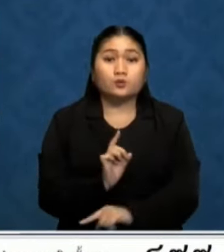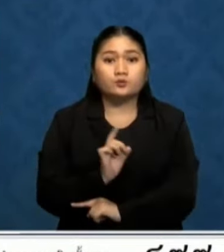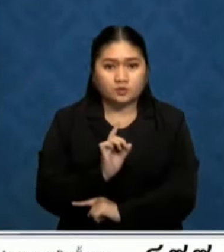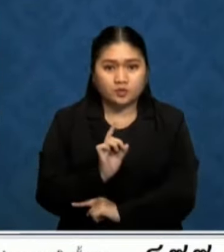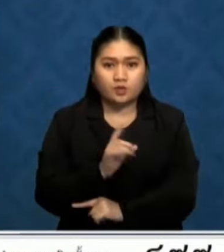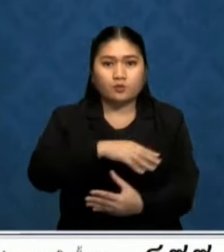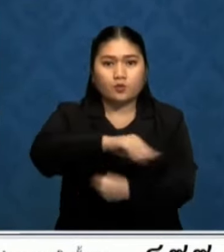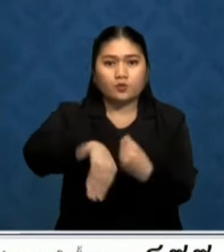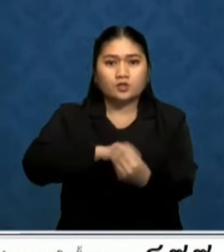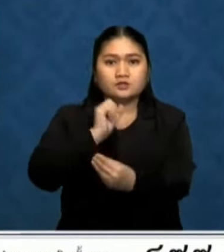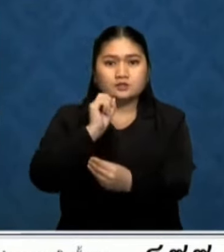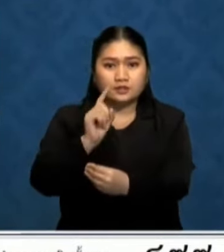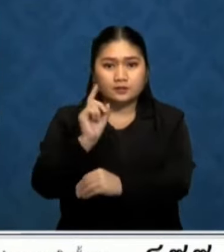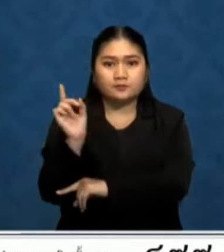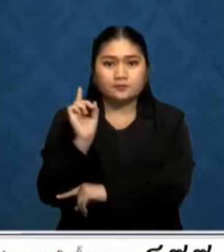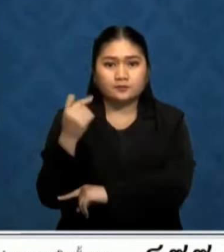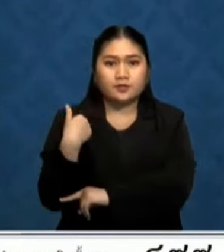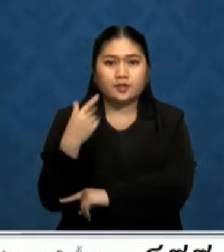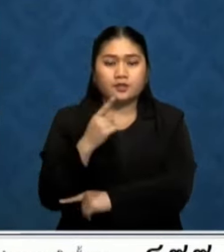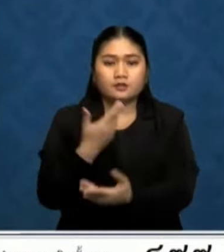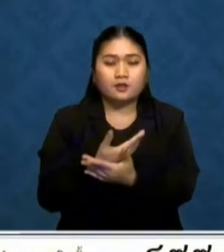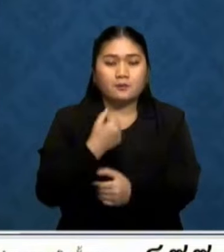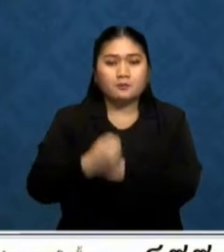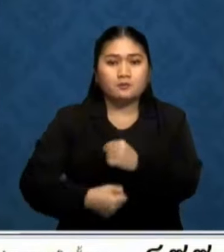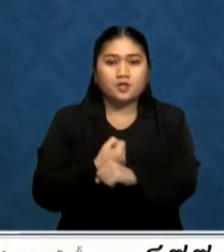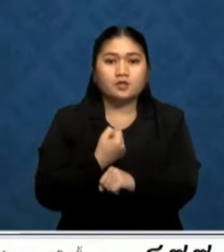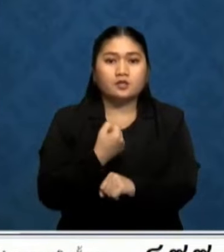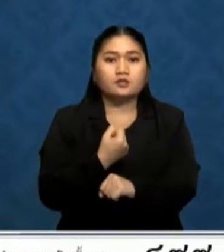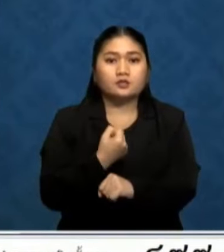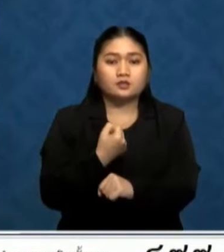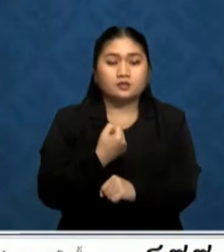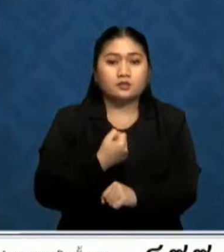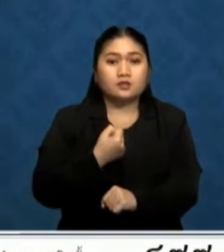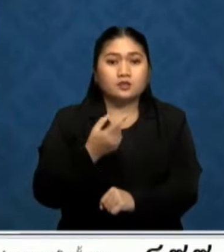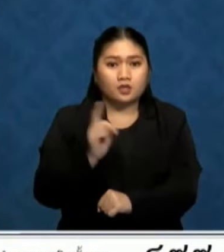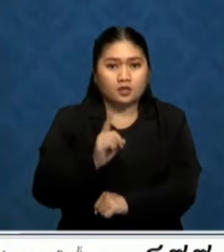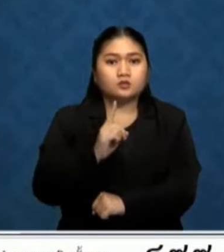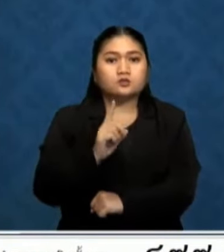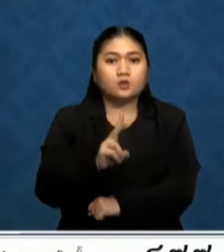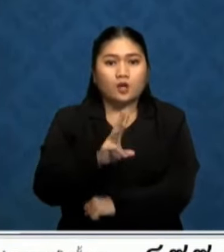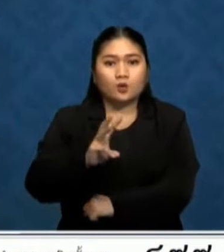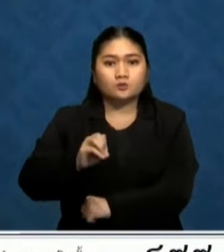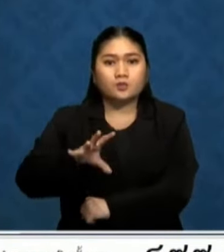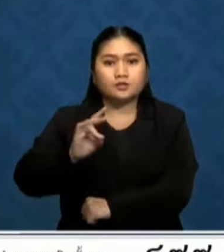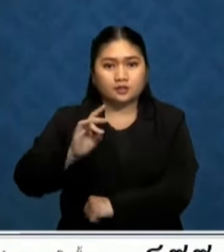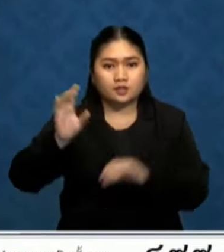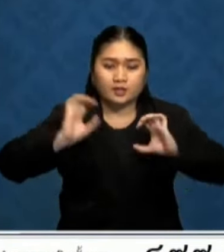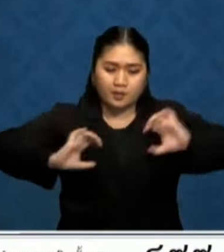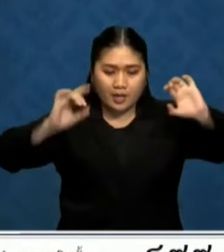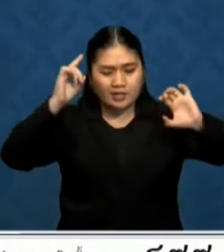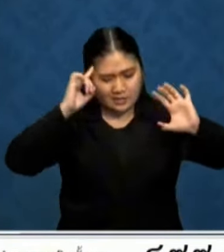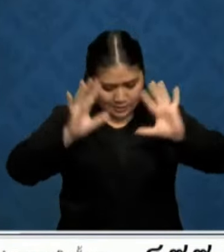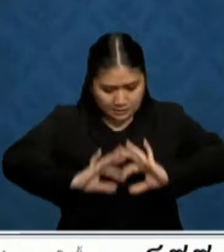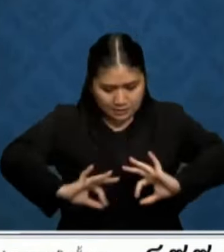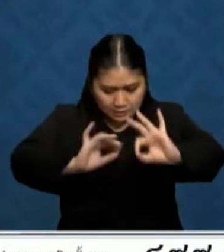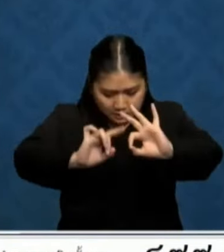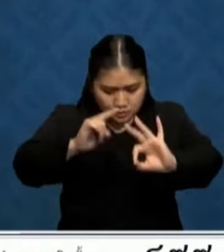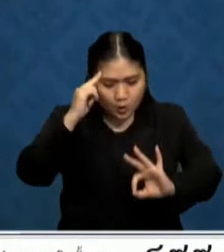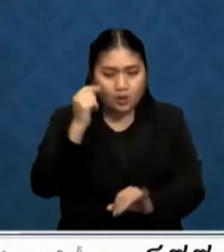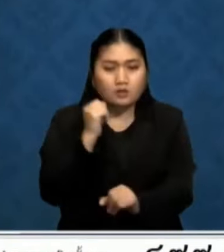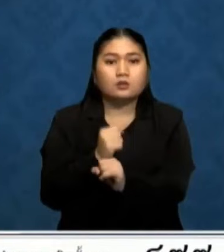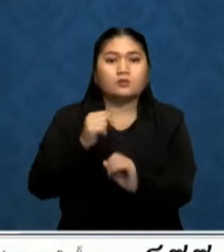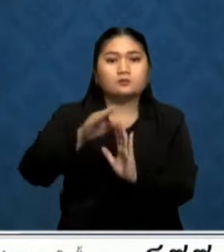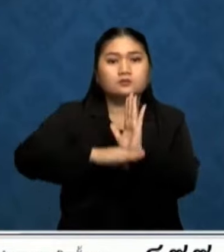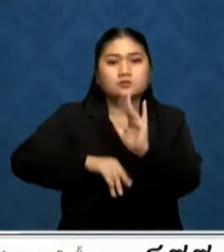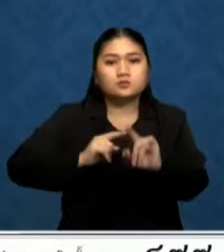ทางเศรษฐกิดักลาว ปีงบประมาณพอสอ 2,567รัฐบาลจึงมีคามจำเป็นต้องดำเนินนโย